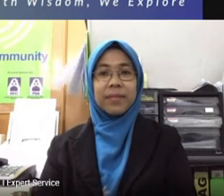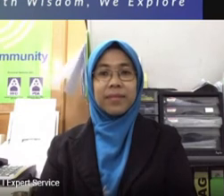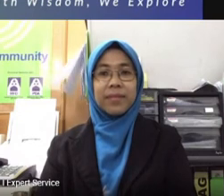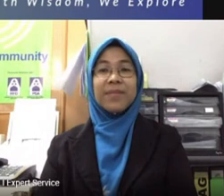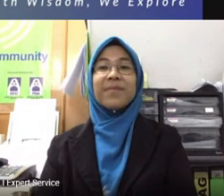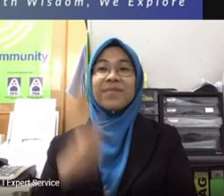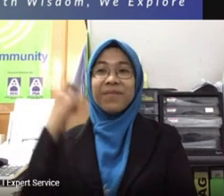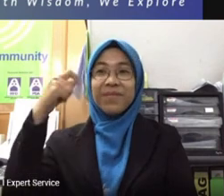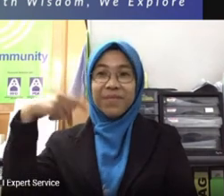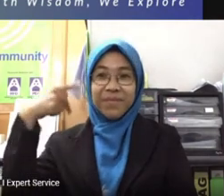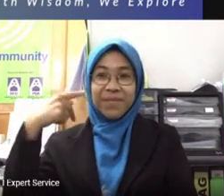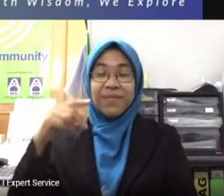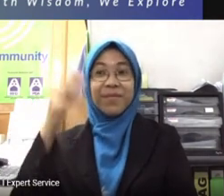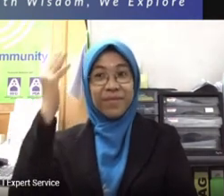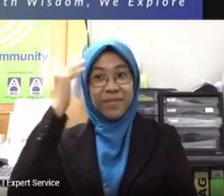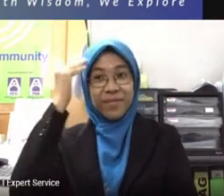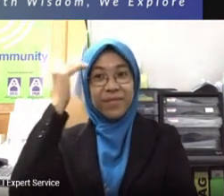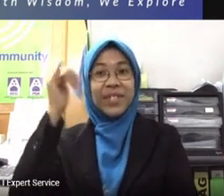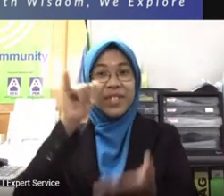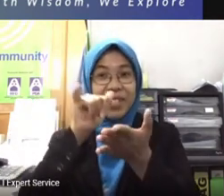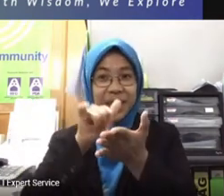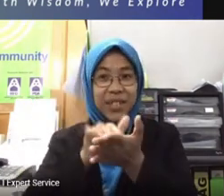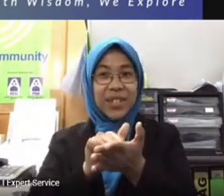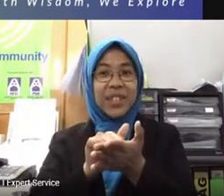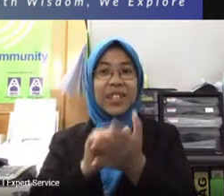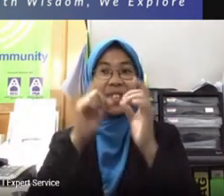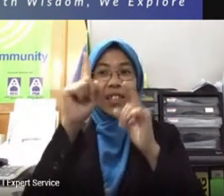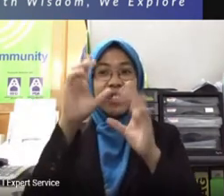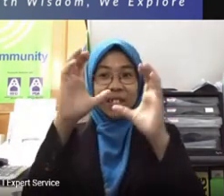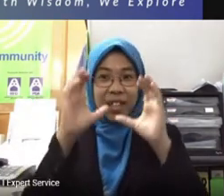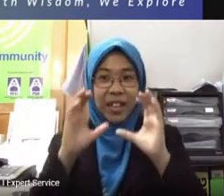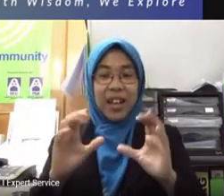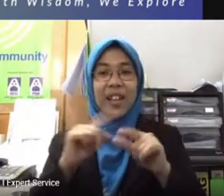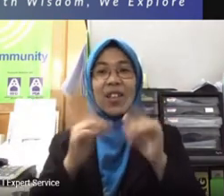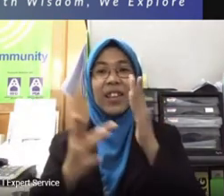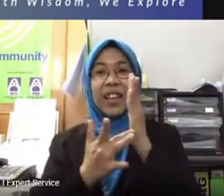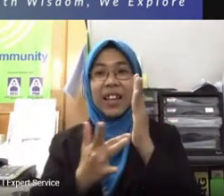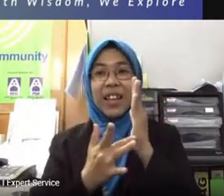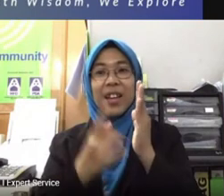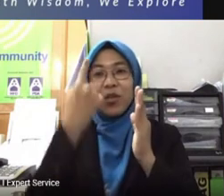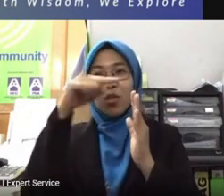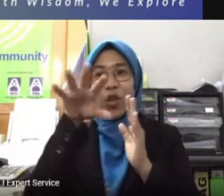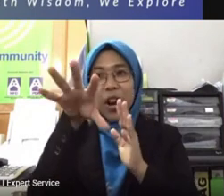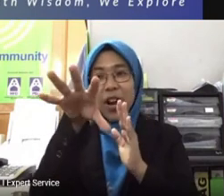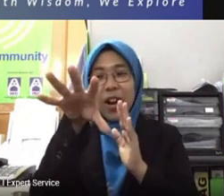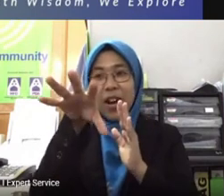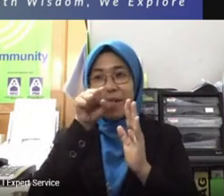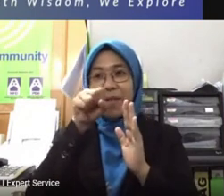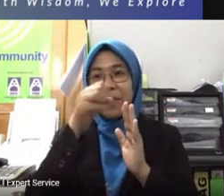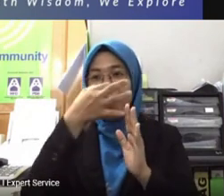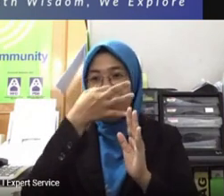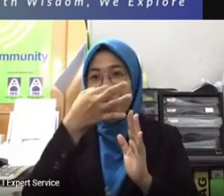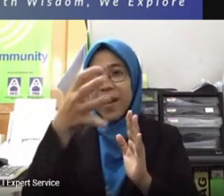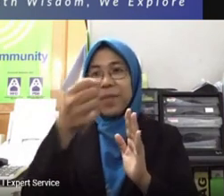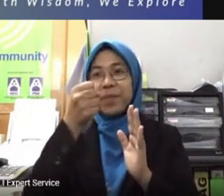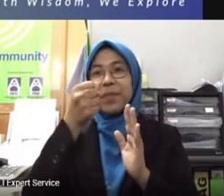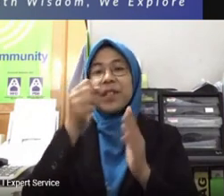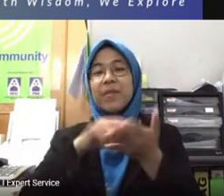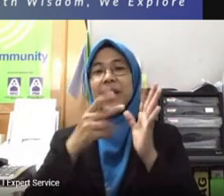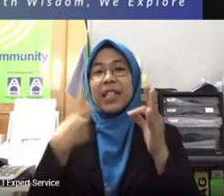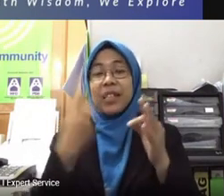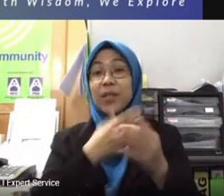Tuan-tuan dan puan-puan, tahukah anda, itu adalah salah satu cara ataupun teknik untuk grab audience attention. Sebab